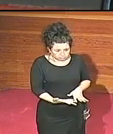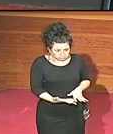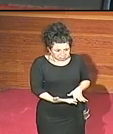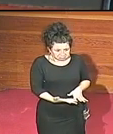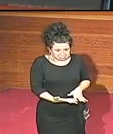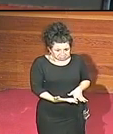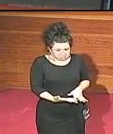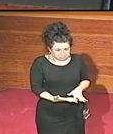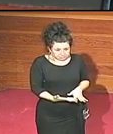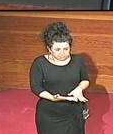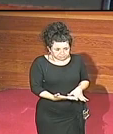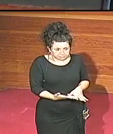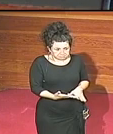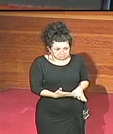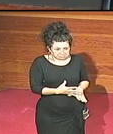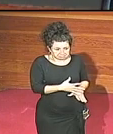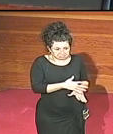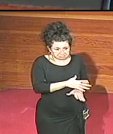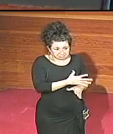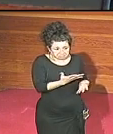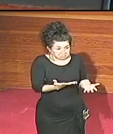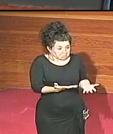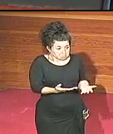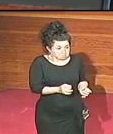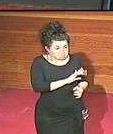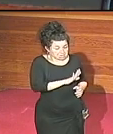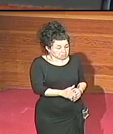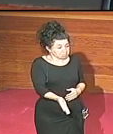gutxiengo, ez? Gutxiengoa, mundu guztiak